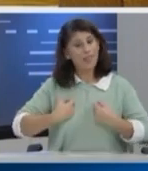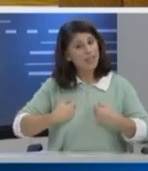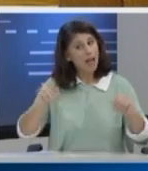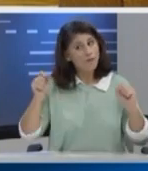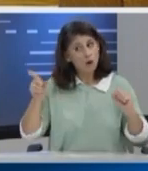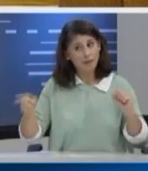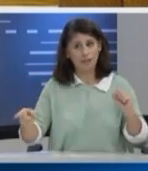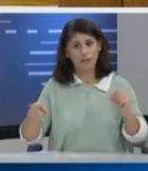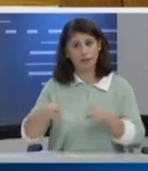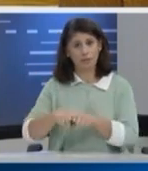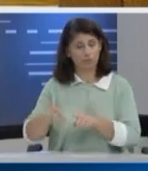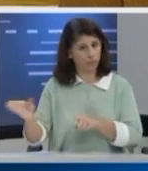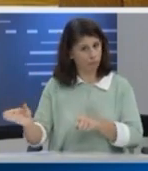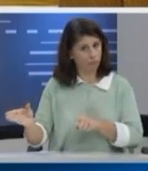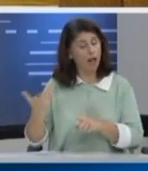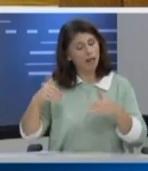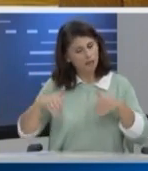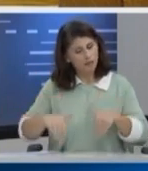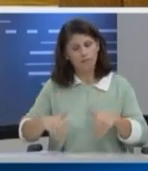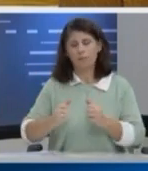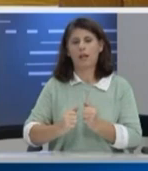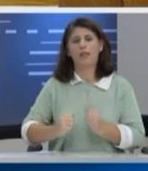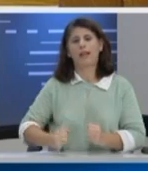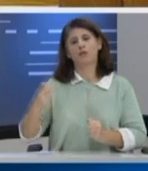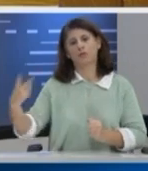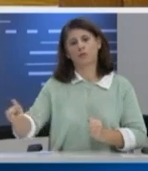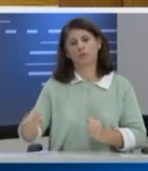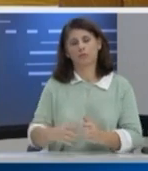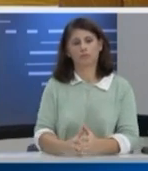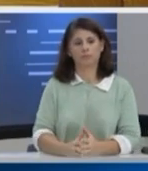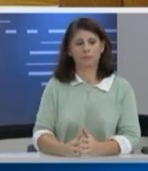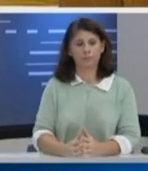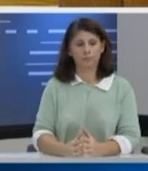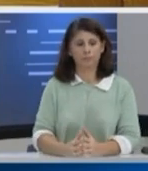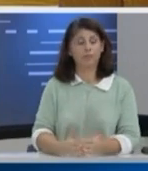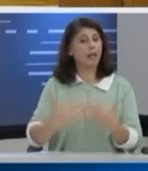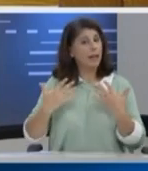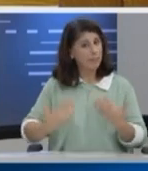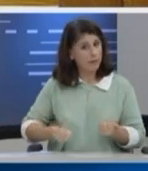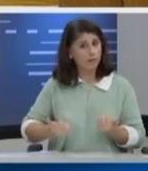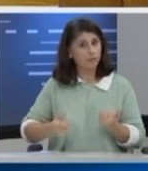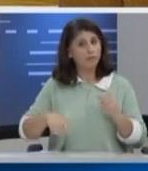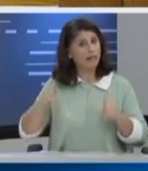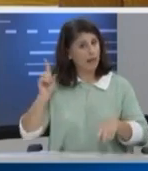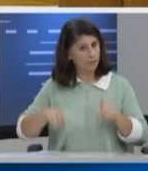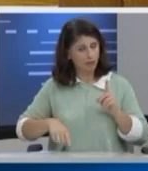Διαφωνώ μαζί του, αλλά σέβομαι τη θέση του. Υπάρχουν όμως και ορισμένοι